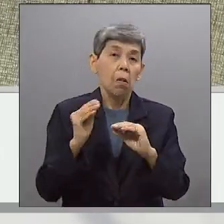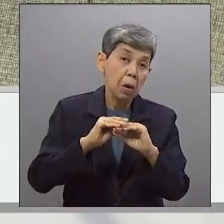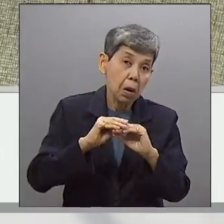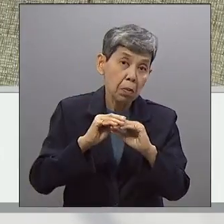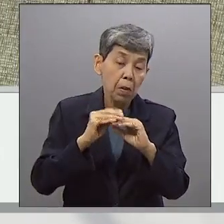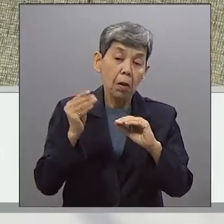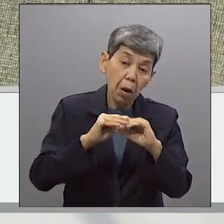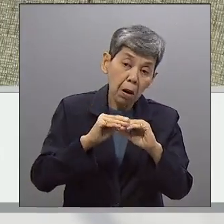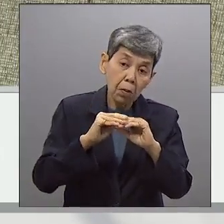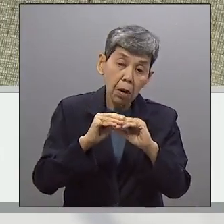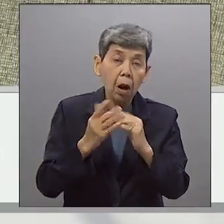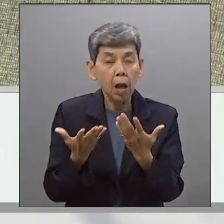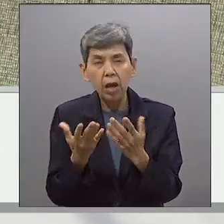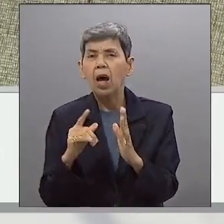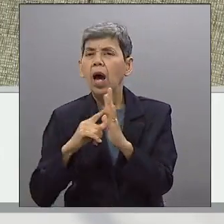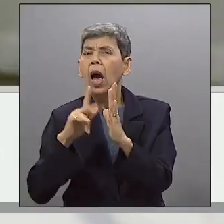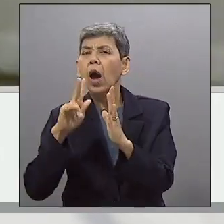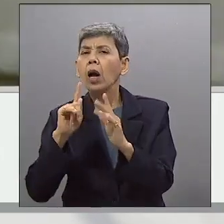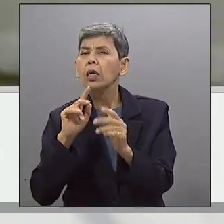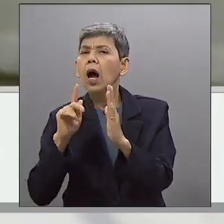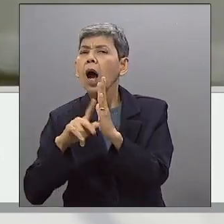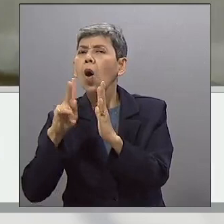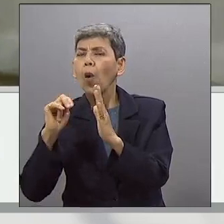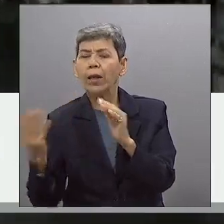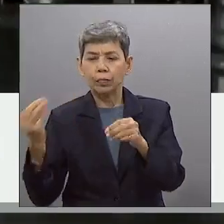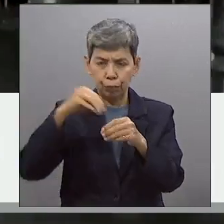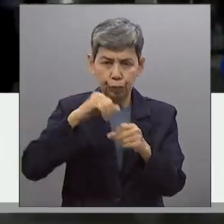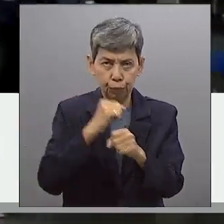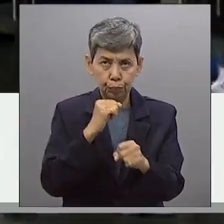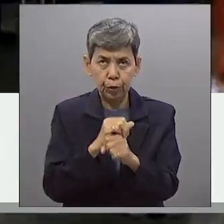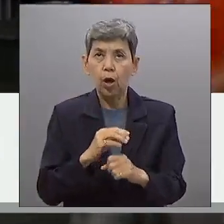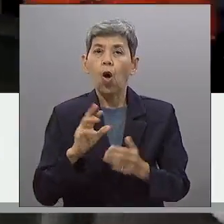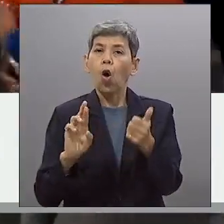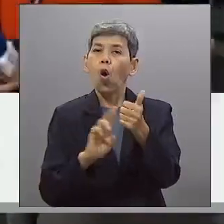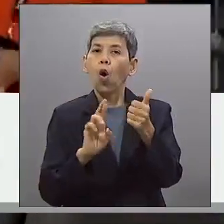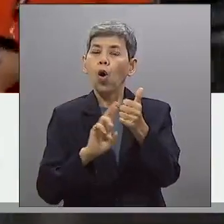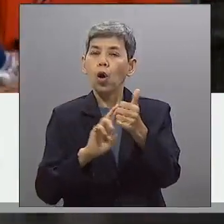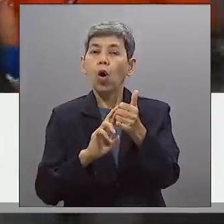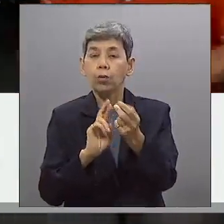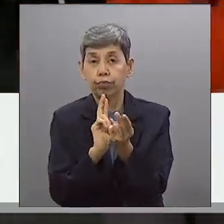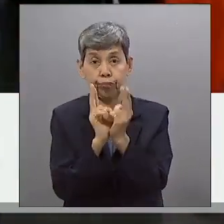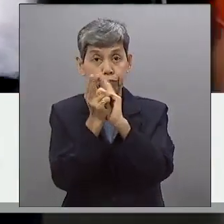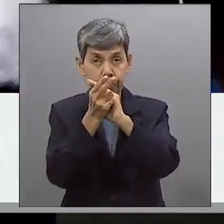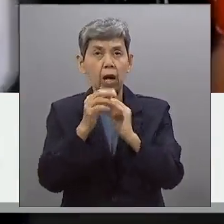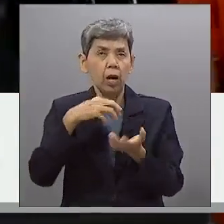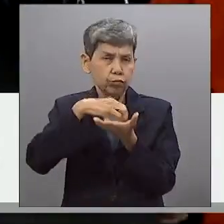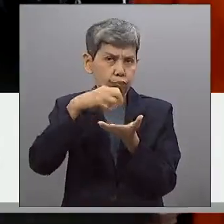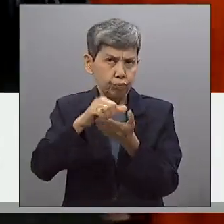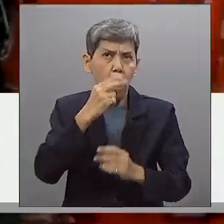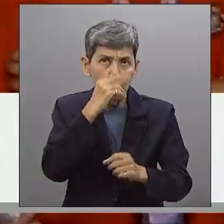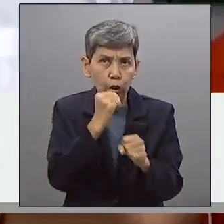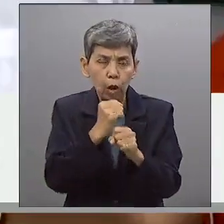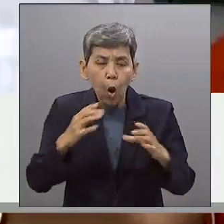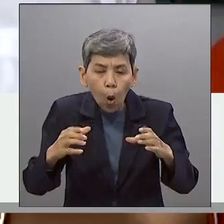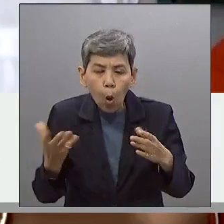แขวงเข้ามาใหม่นะคะคุณอรรถวิทย์สุวรรณภักดีค่ะรองหัวหน้าพรรคชาติพัฒนากล้าเรียกว่าเป็นการรวม